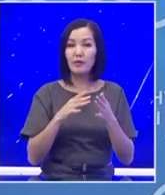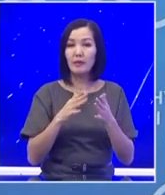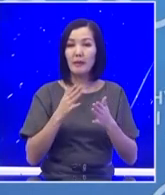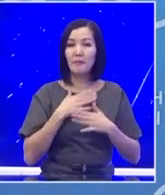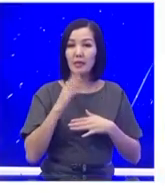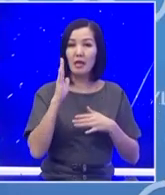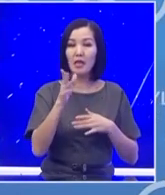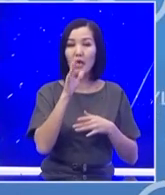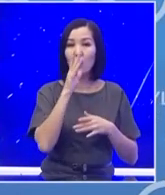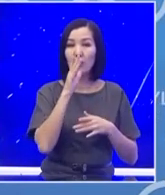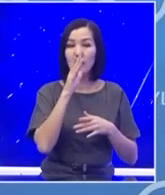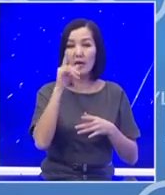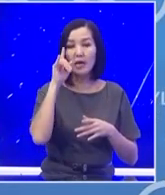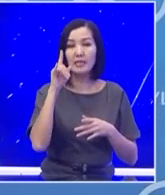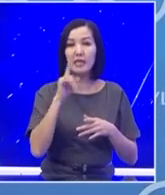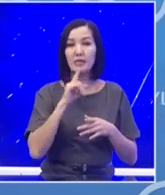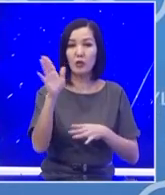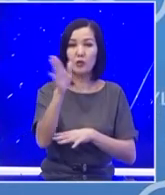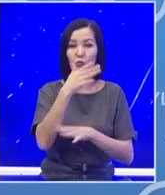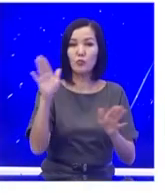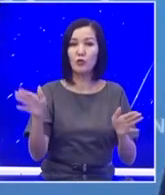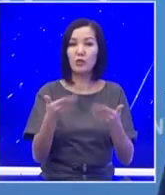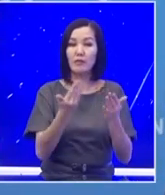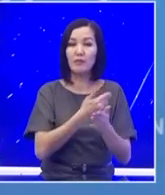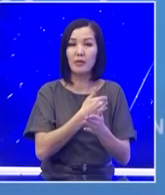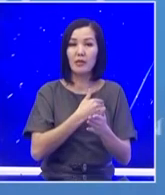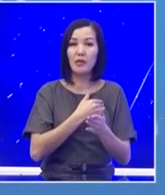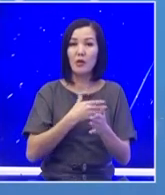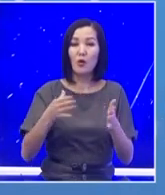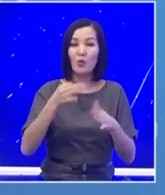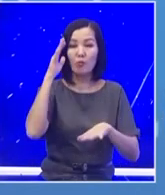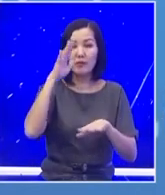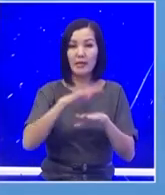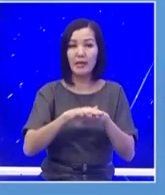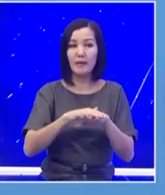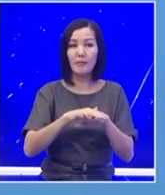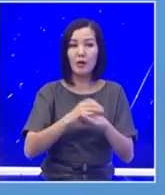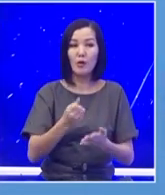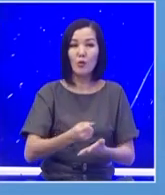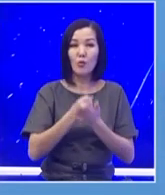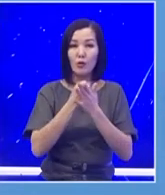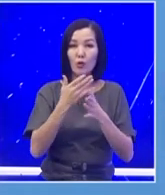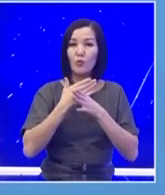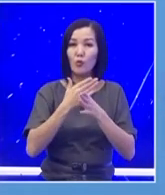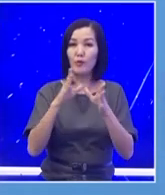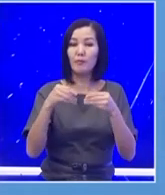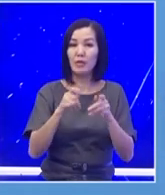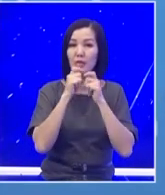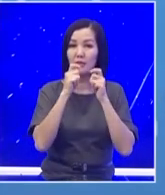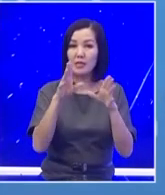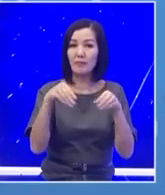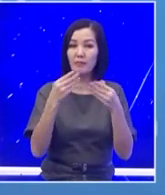Мен алдағы уақытта осы Қазақстанның туын желбіреткім келеді. Облыс әкімі қолдау көрсетті, бізге сыйлық